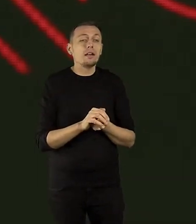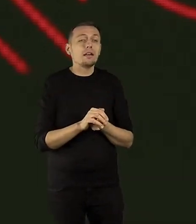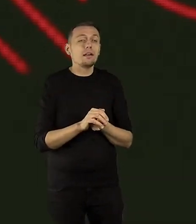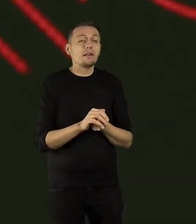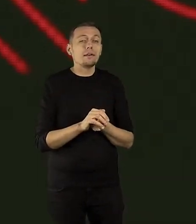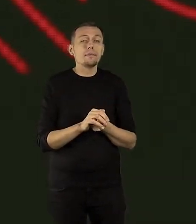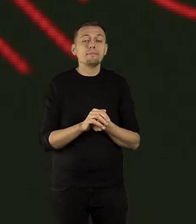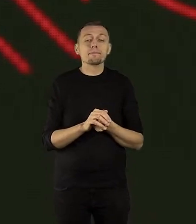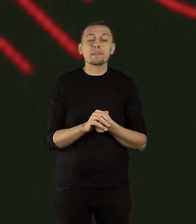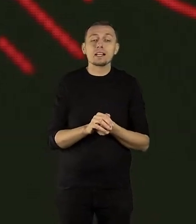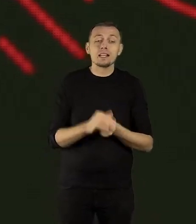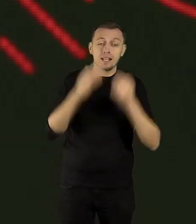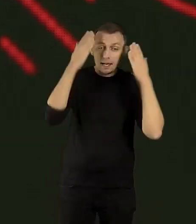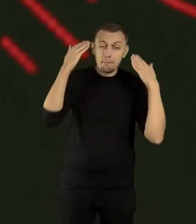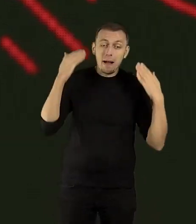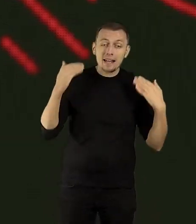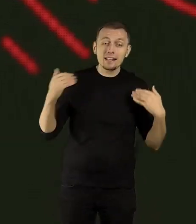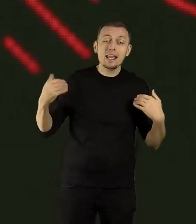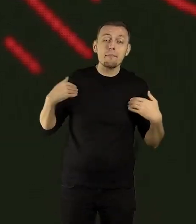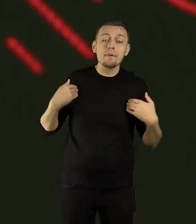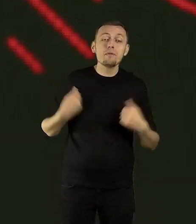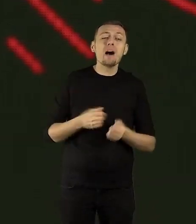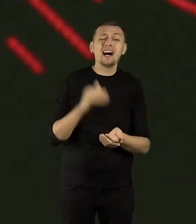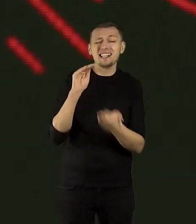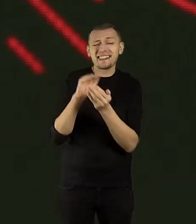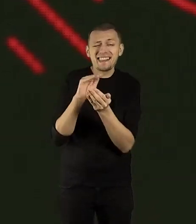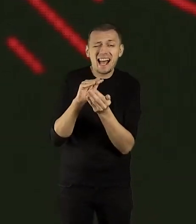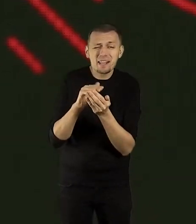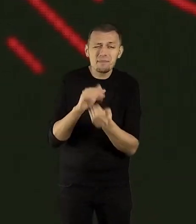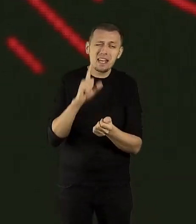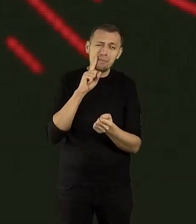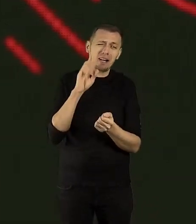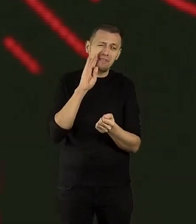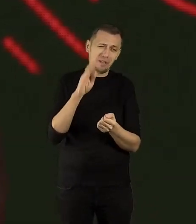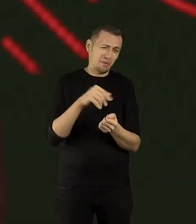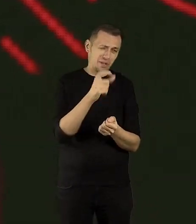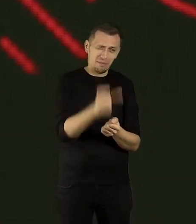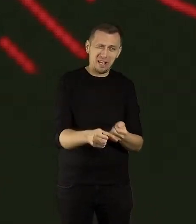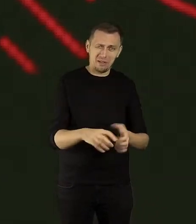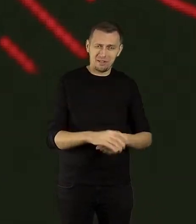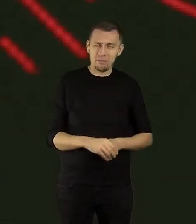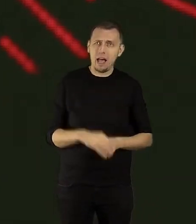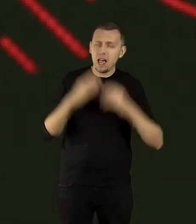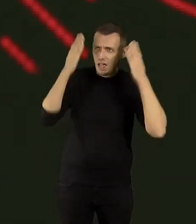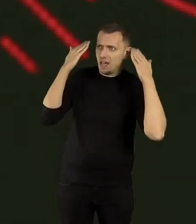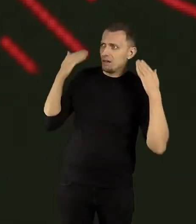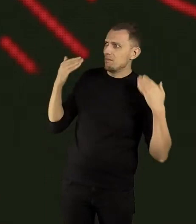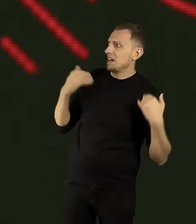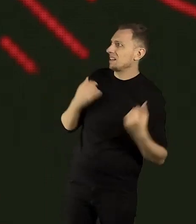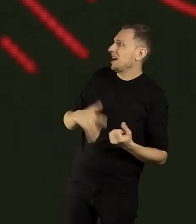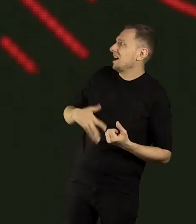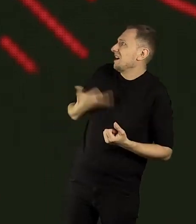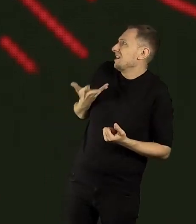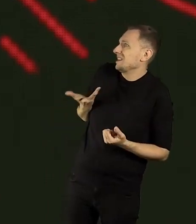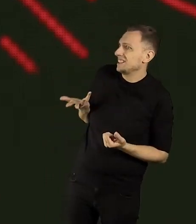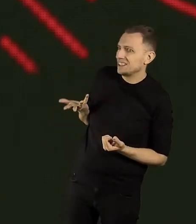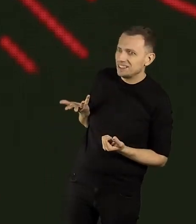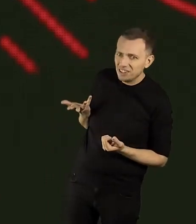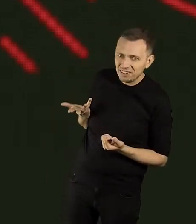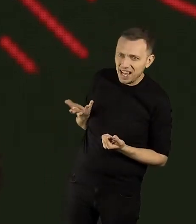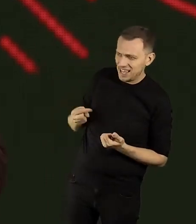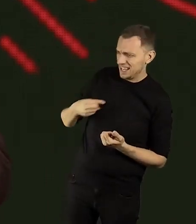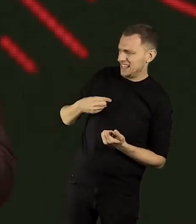Maria po prostu jest przytłoczona myślą, że została wybrana przez Boga. Bo gdyby Bóg